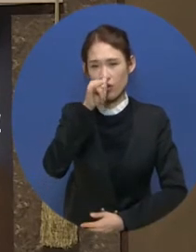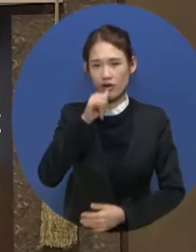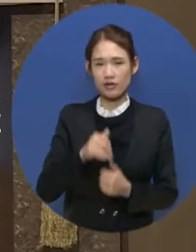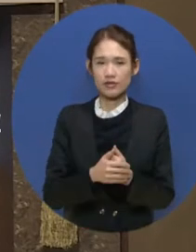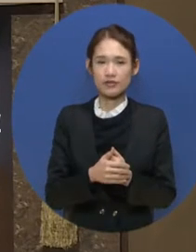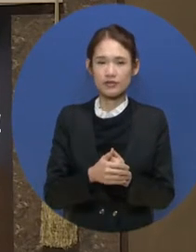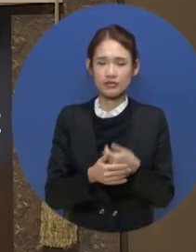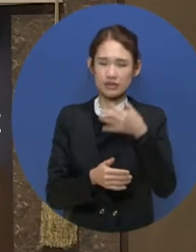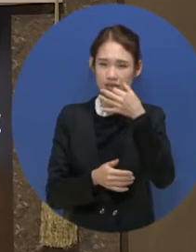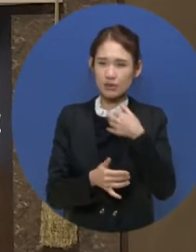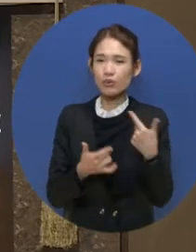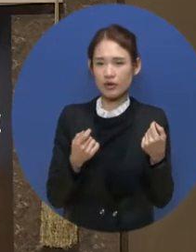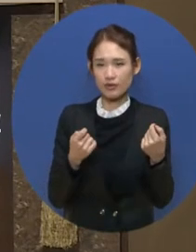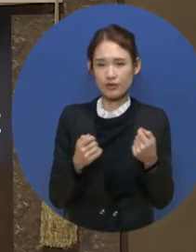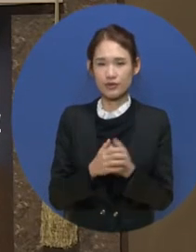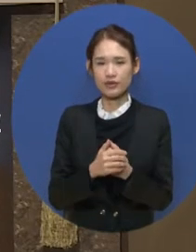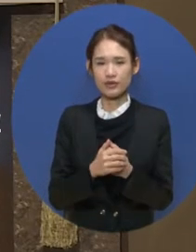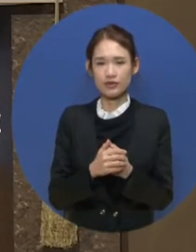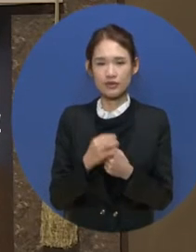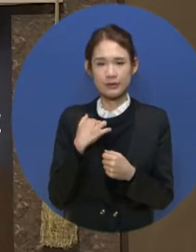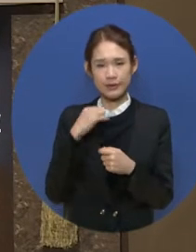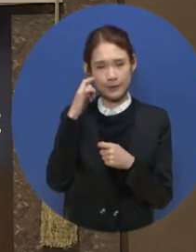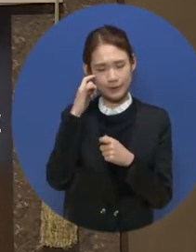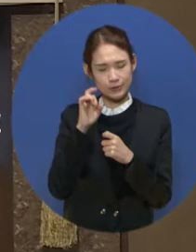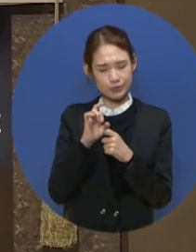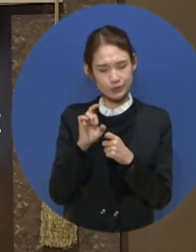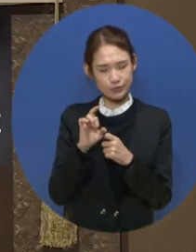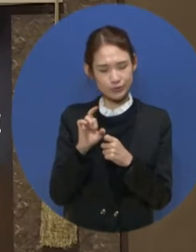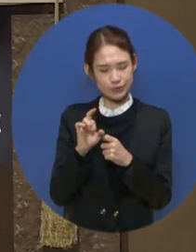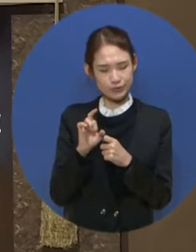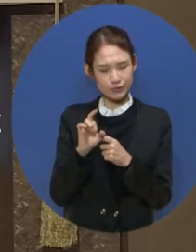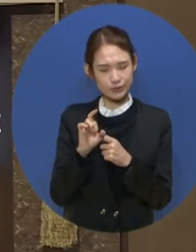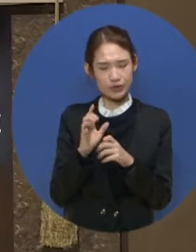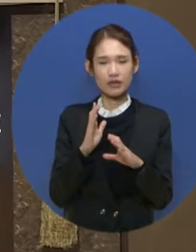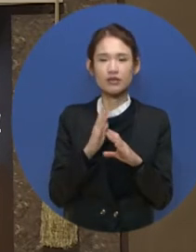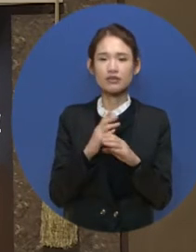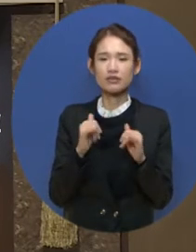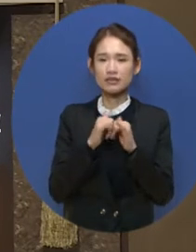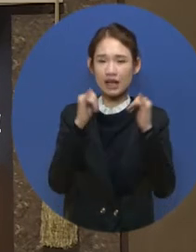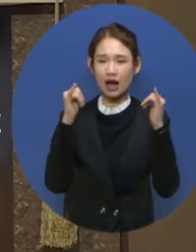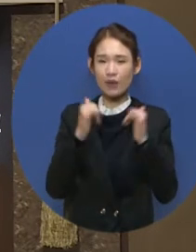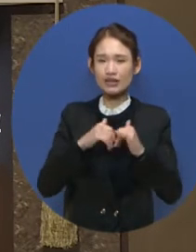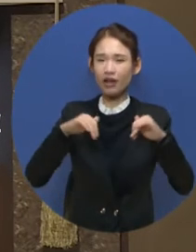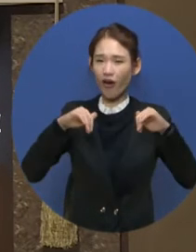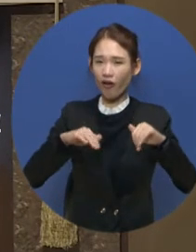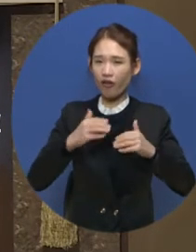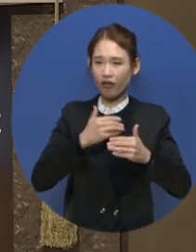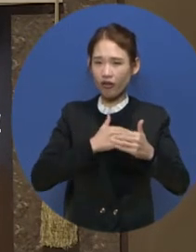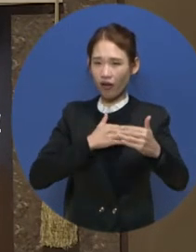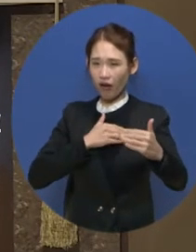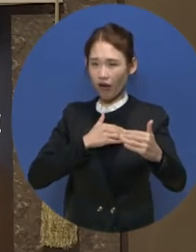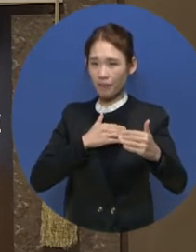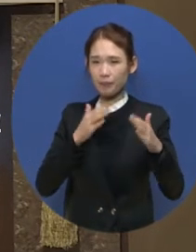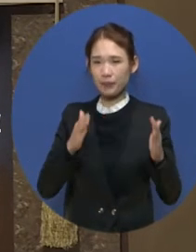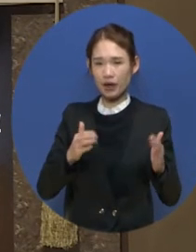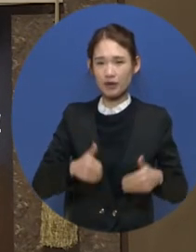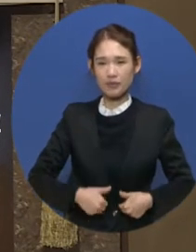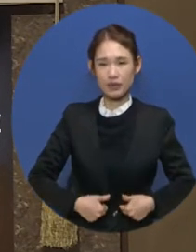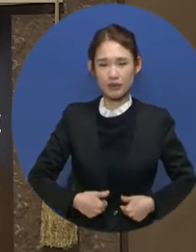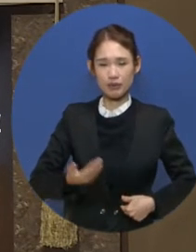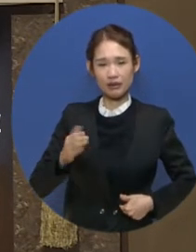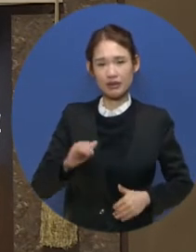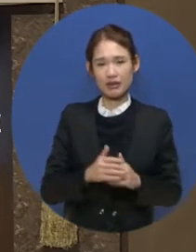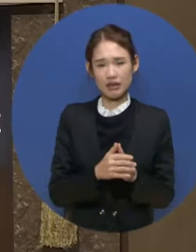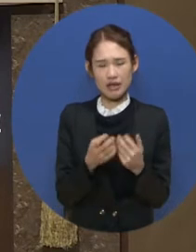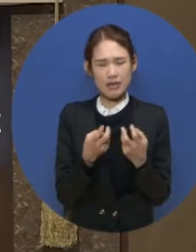예 그래서 저희가 이제 고민을 하다가 사회 적거리는 유진을 해야 되겠는데 예 그걸 어떻게 할 수 있는